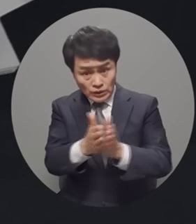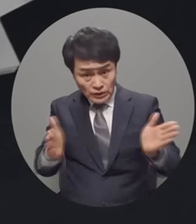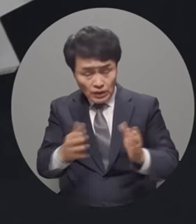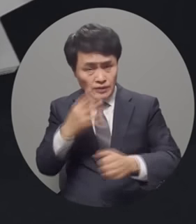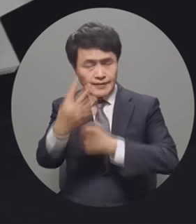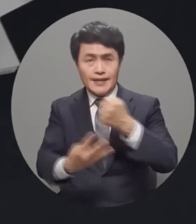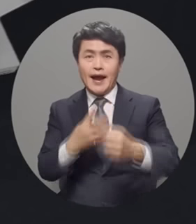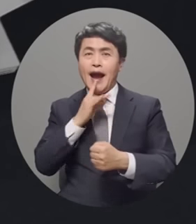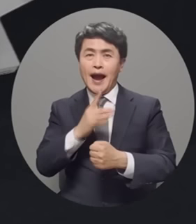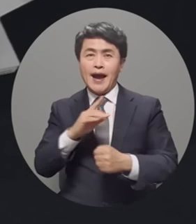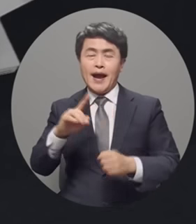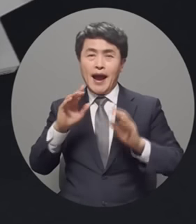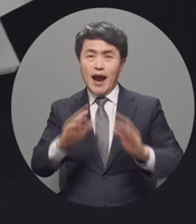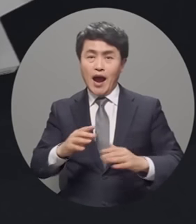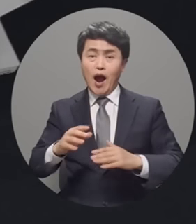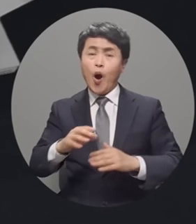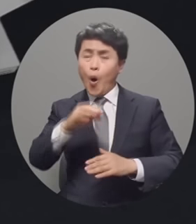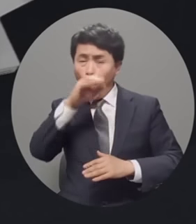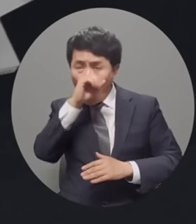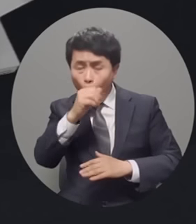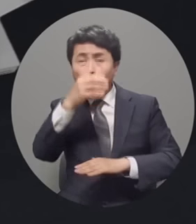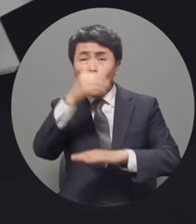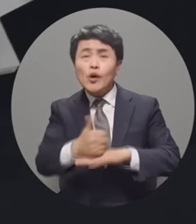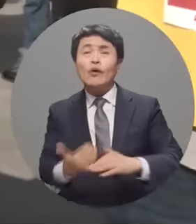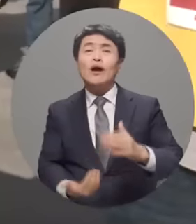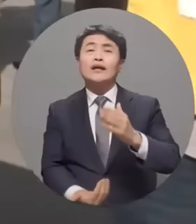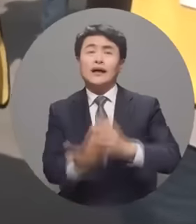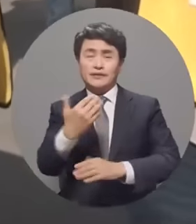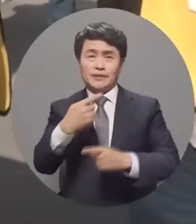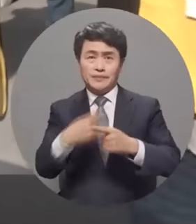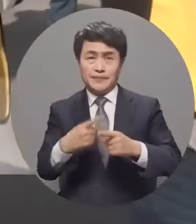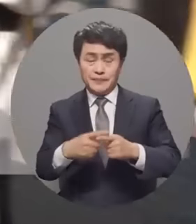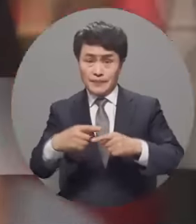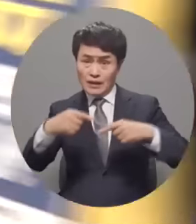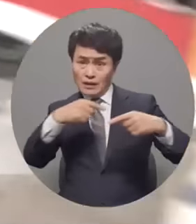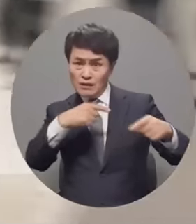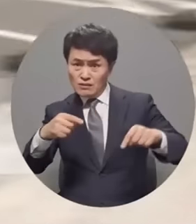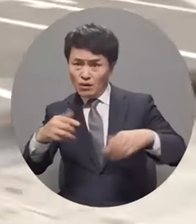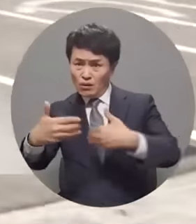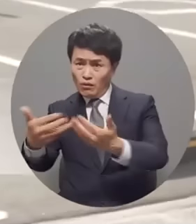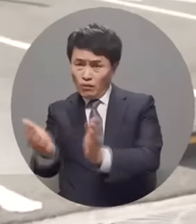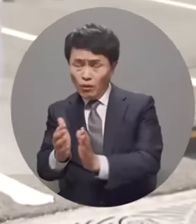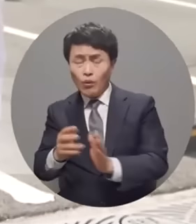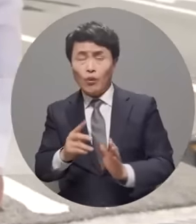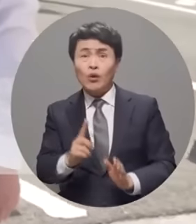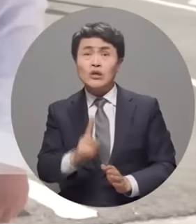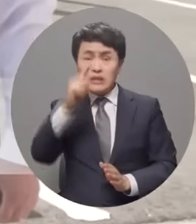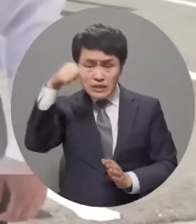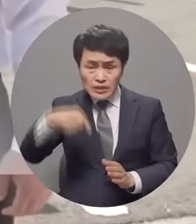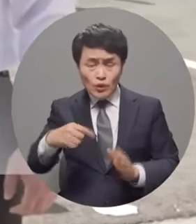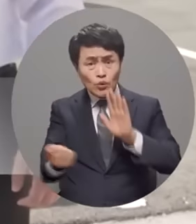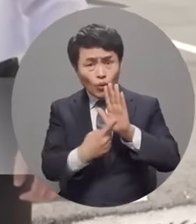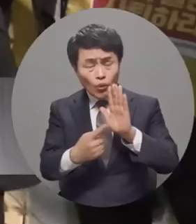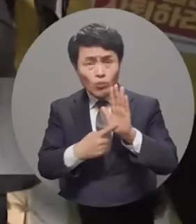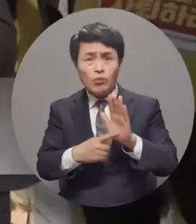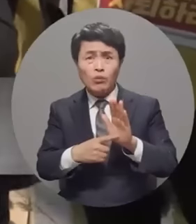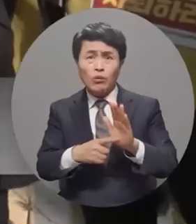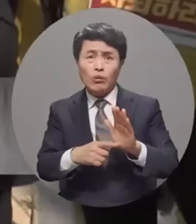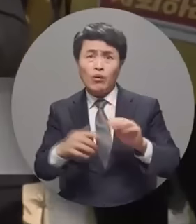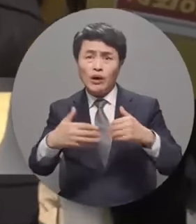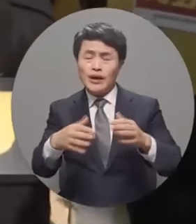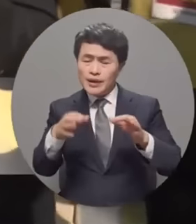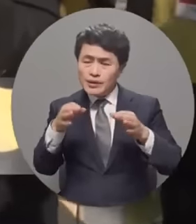만에 가시적인 성과를 내고 있다고 평가했습니다. 정치적 편향성과 신천지 홍보 논란이 거센 가운데 김